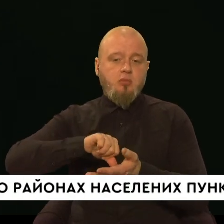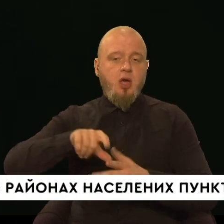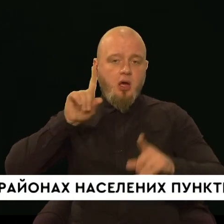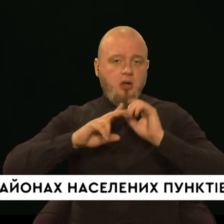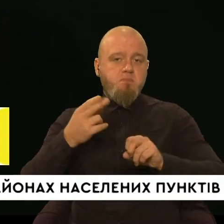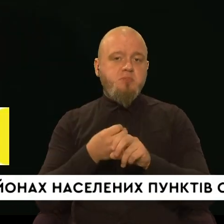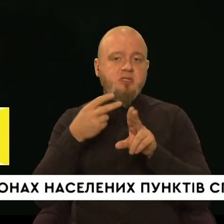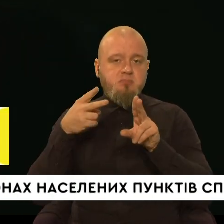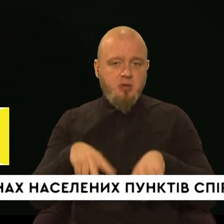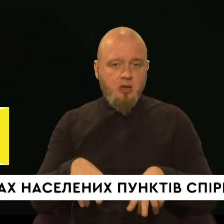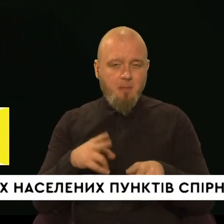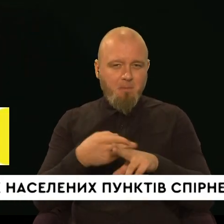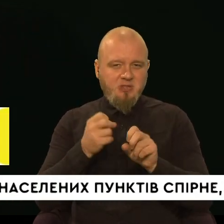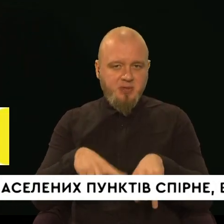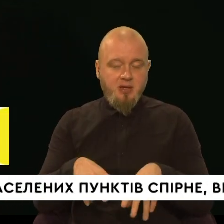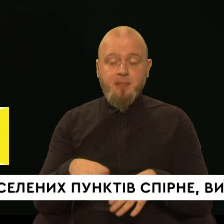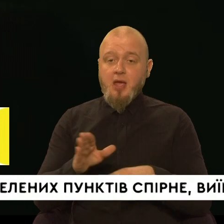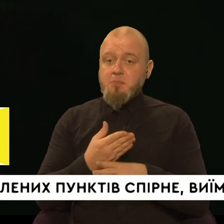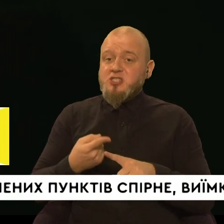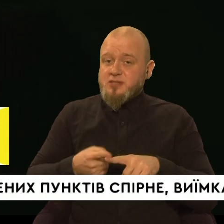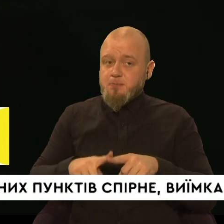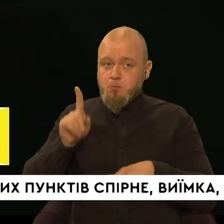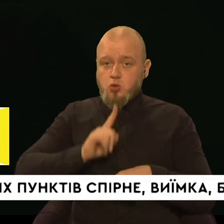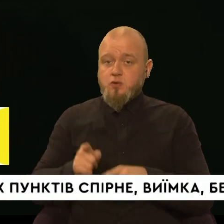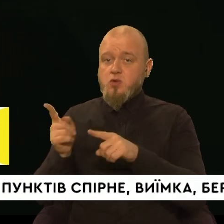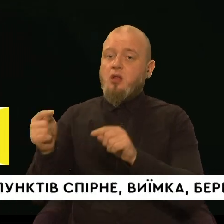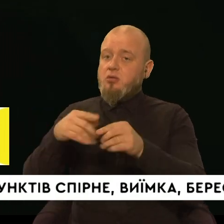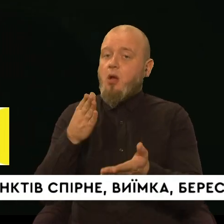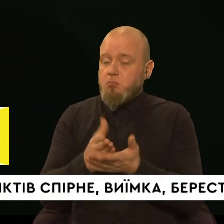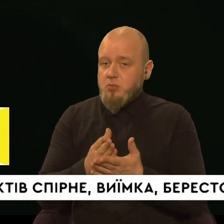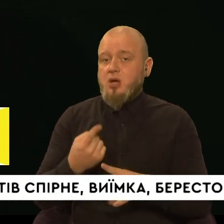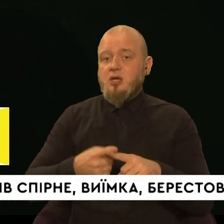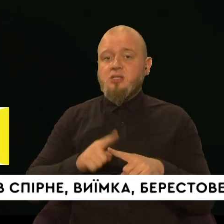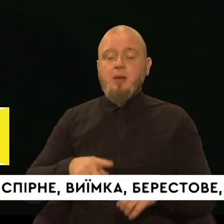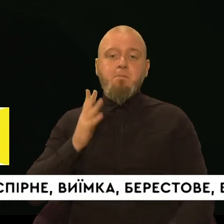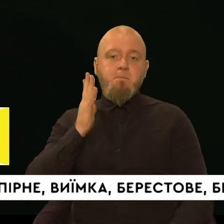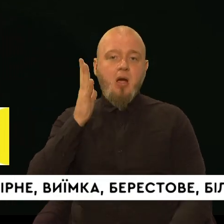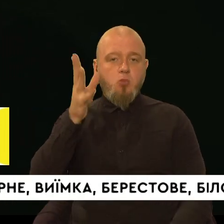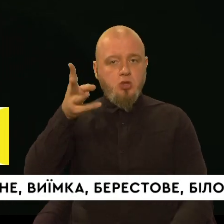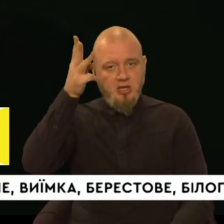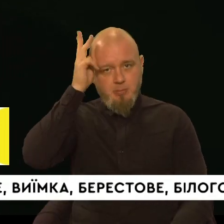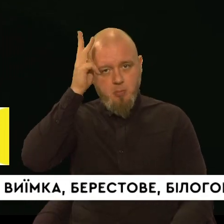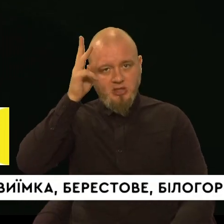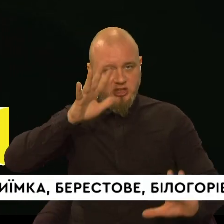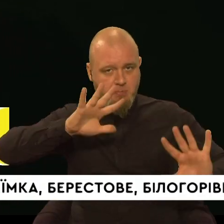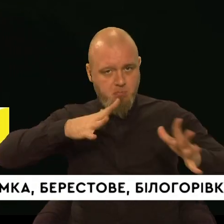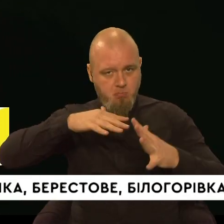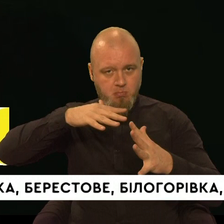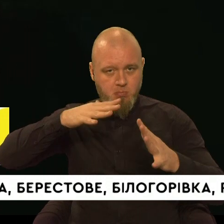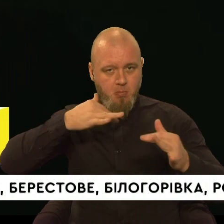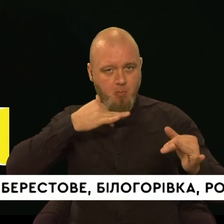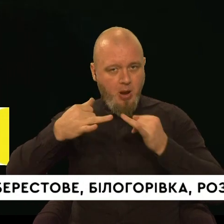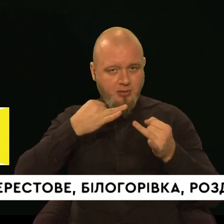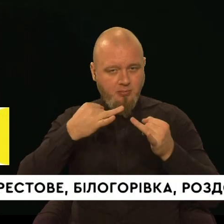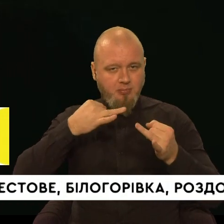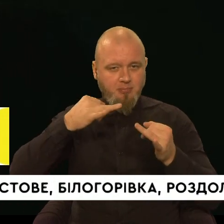Ради безпеки. Між тим, поки що вона там, це майбутні дипломатичні баталії. Наступне